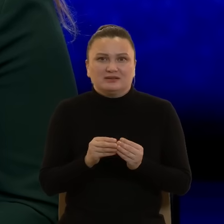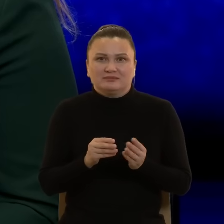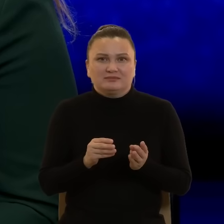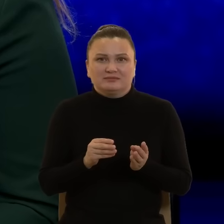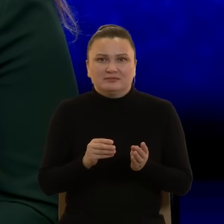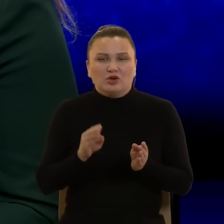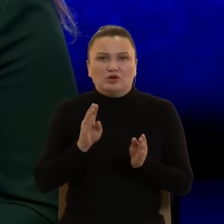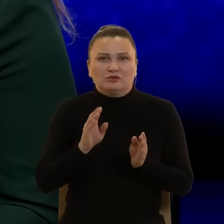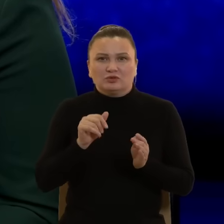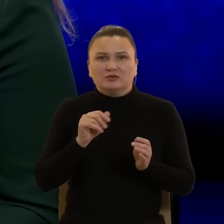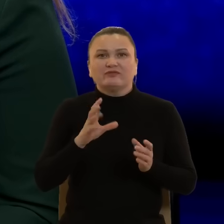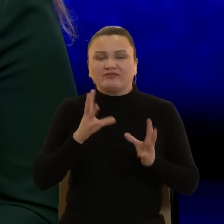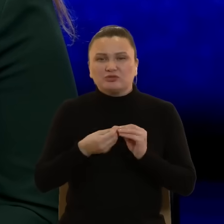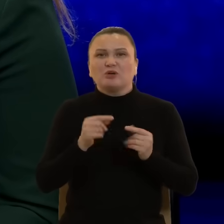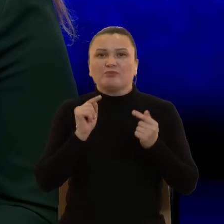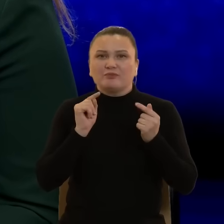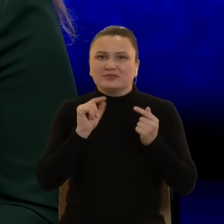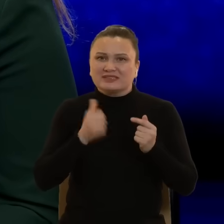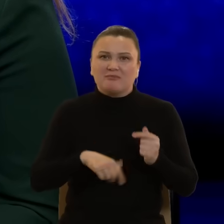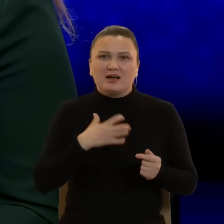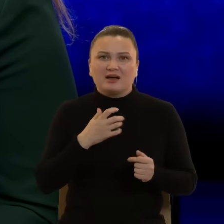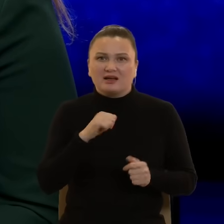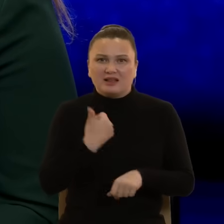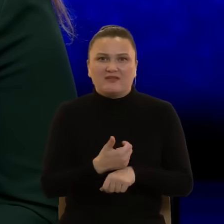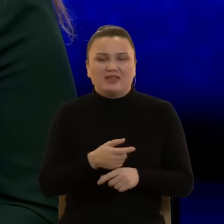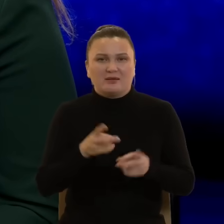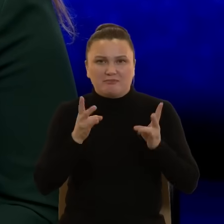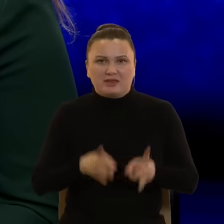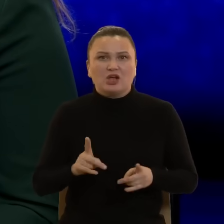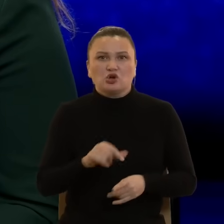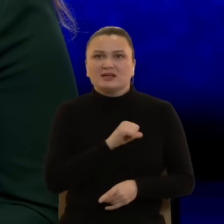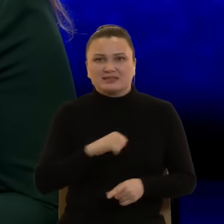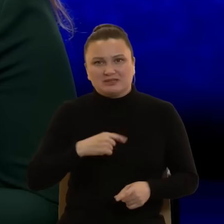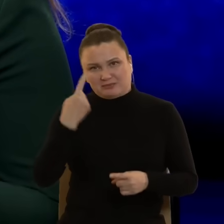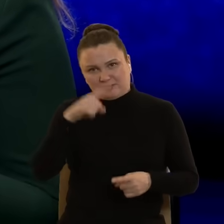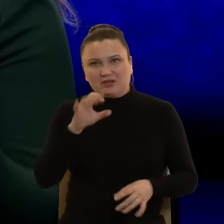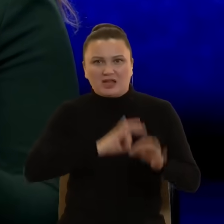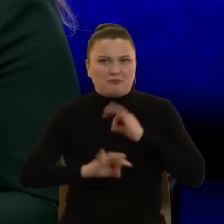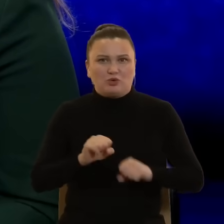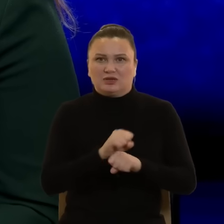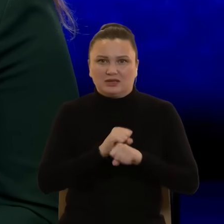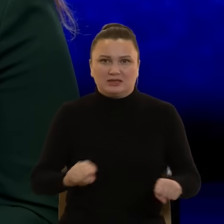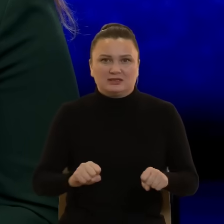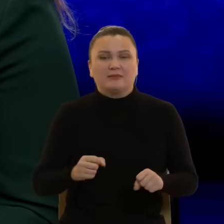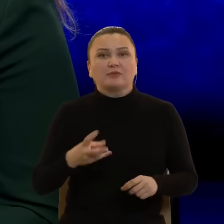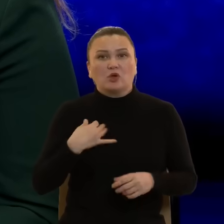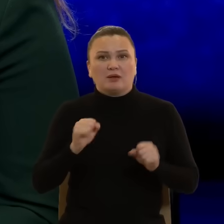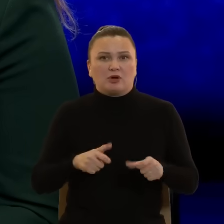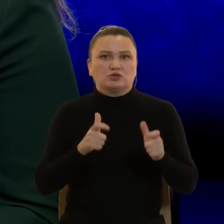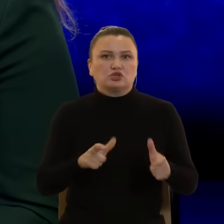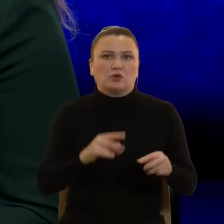антибиотиками, быть не может, потому что это самая главная беда. Вот. С другой стороны, я могу с вами согласиться,